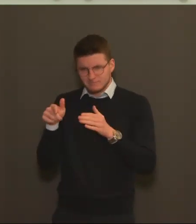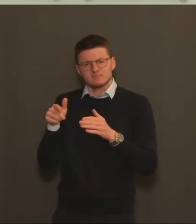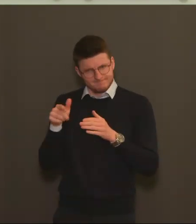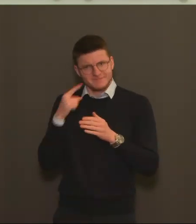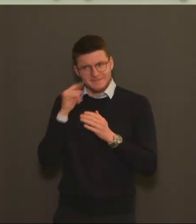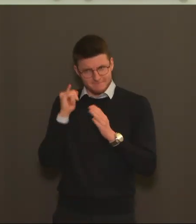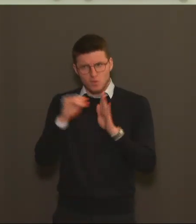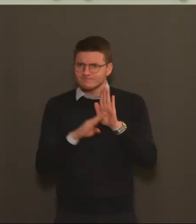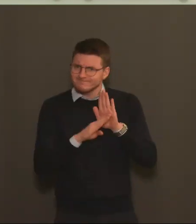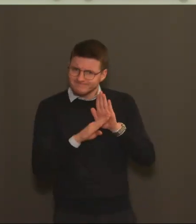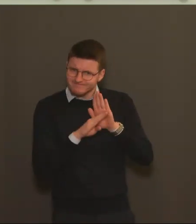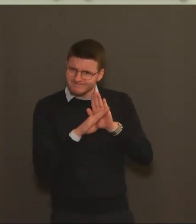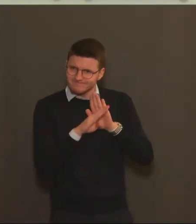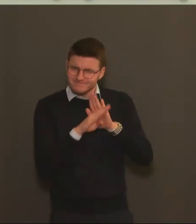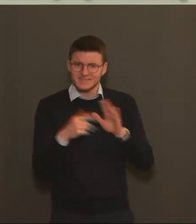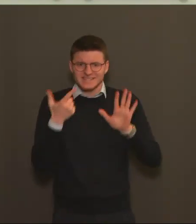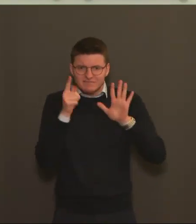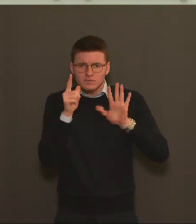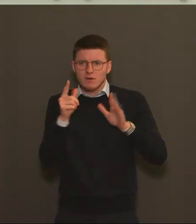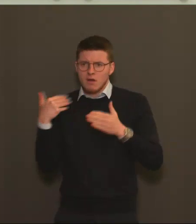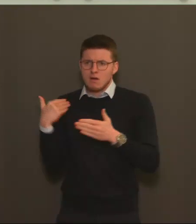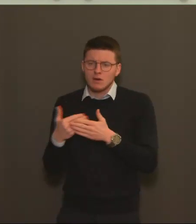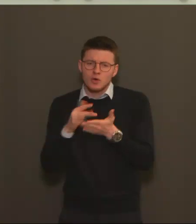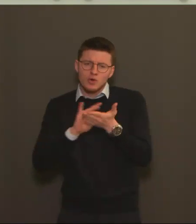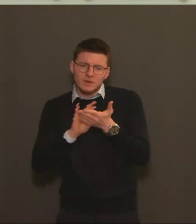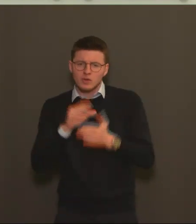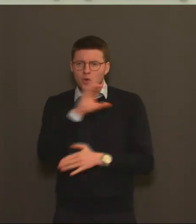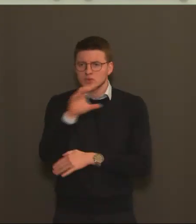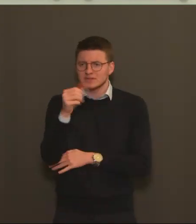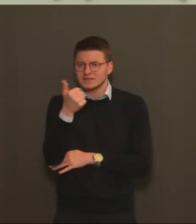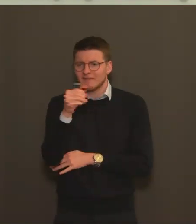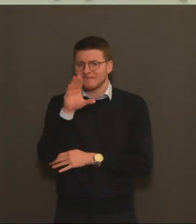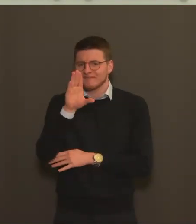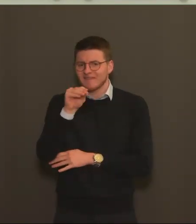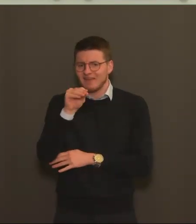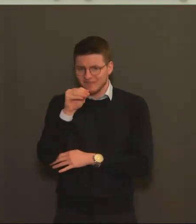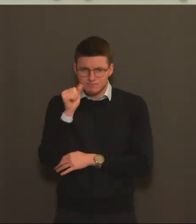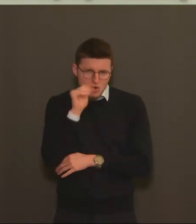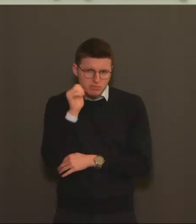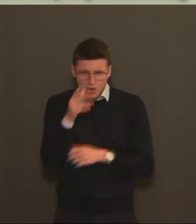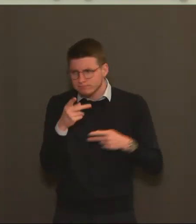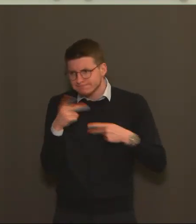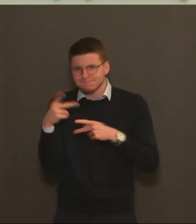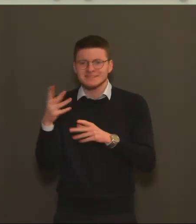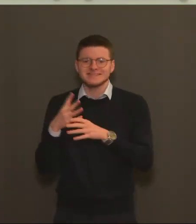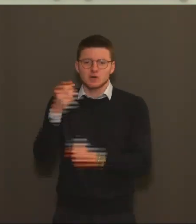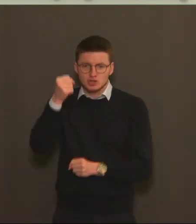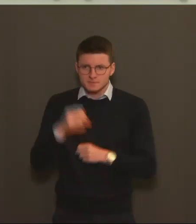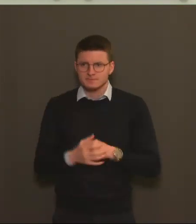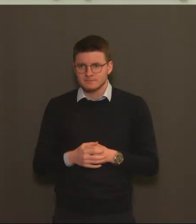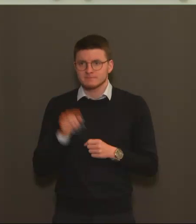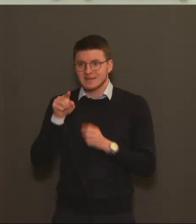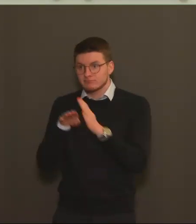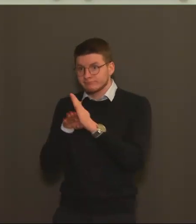gemiddeld 156 nieuwe ziekenhuisopnames per dag. Dat is 23% hoger dan de